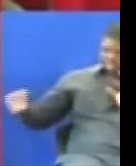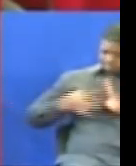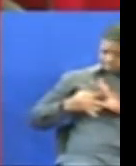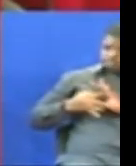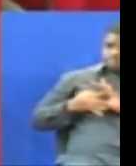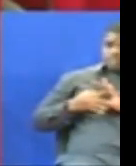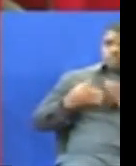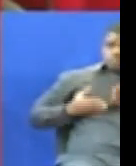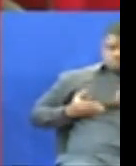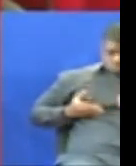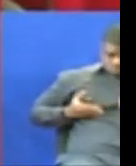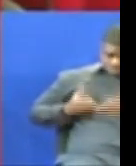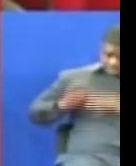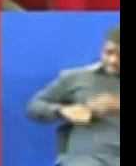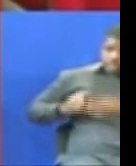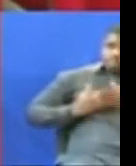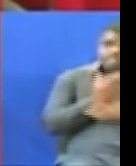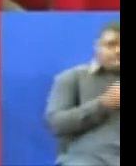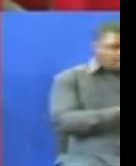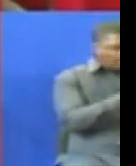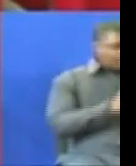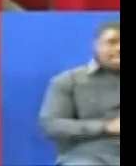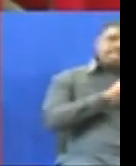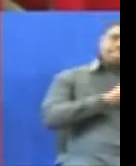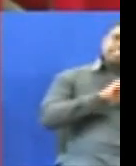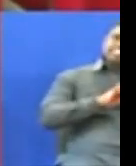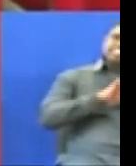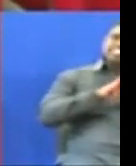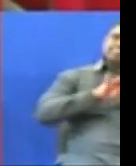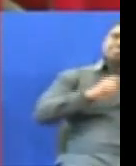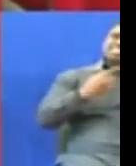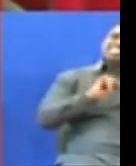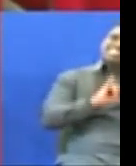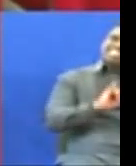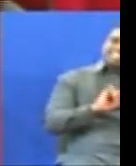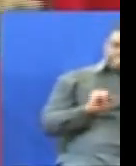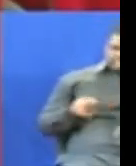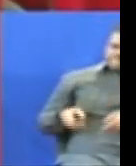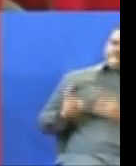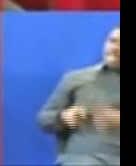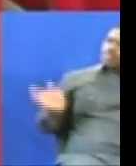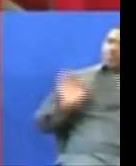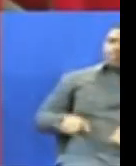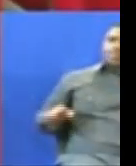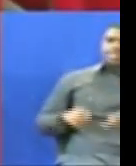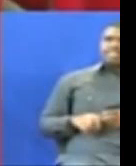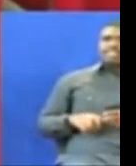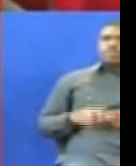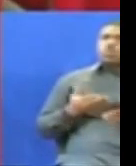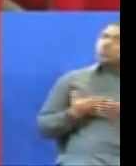Sibiti. Daraja limekwisha, ndio kilikuwa kikwazo kikubwa. Sasa hizi gharama tu za ujenzi, jamani, kwa nini mkoa wa